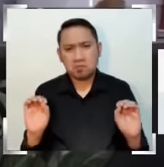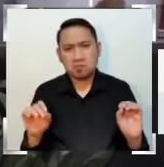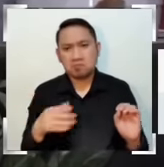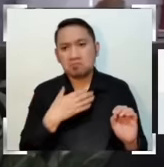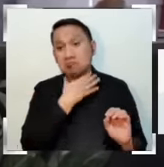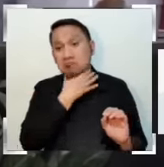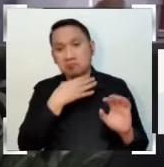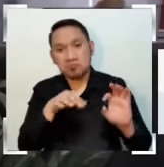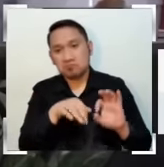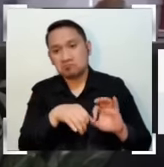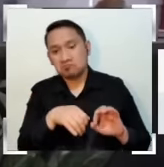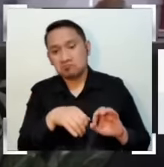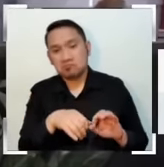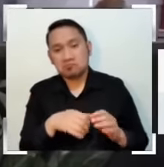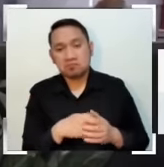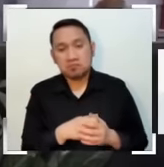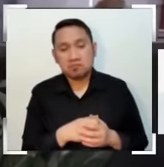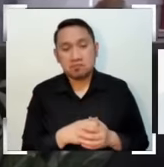kasi